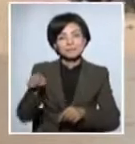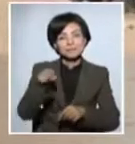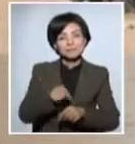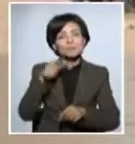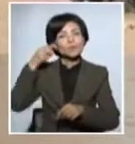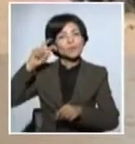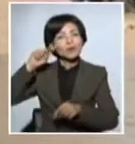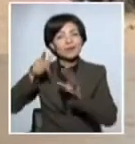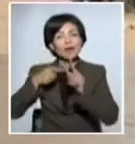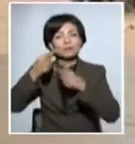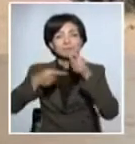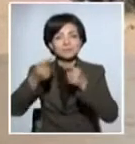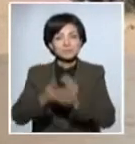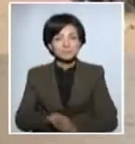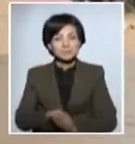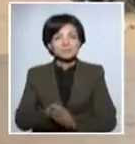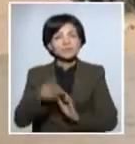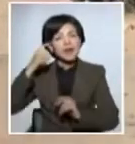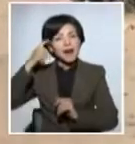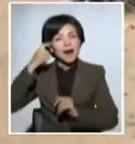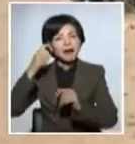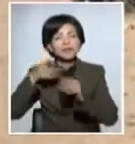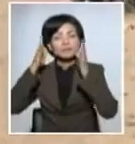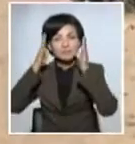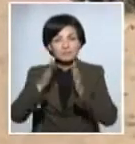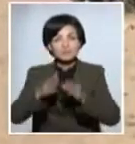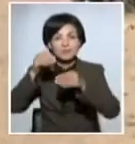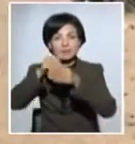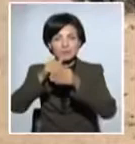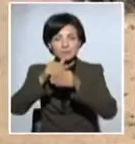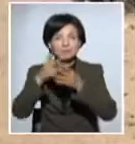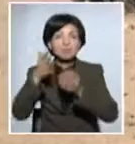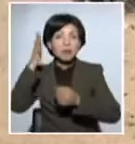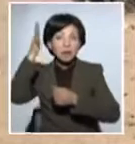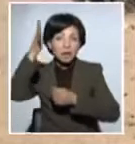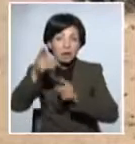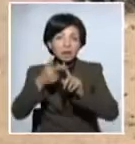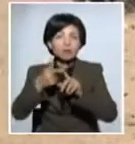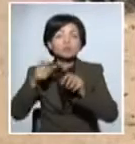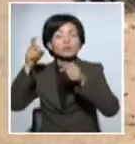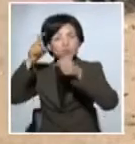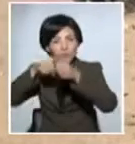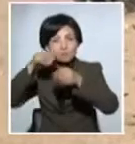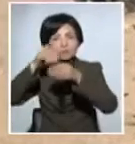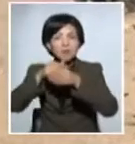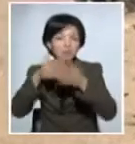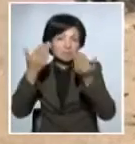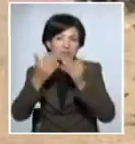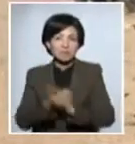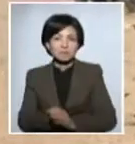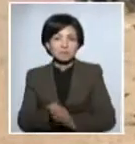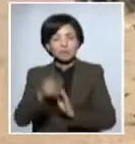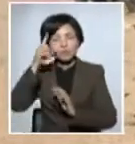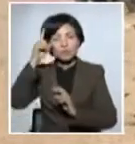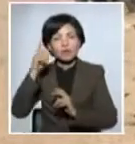نعودهم شويه معناها بالعقليه نتاع الانتخابات، وعصفوار مره اخرى يوصلوا عيشوها ما يجوش ان شاء الله